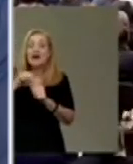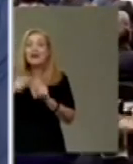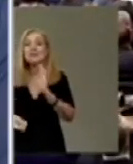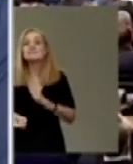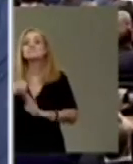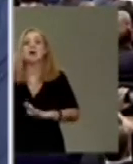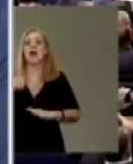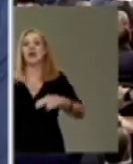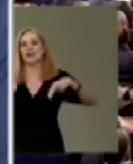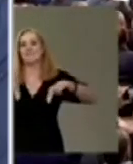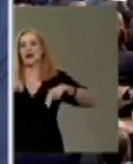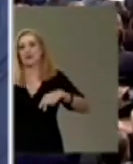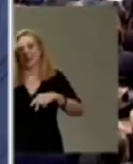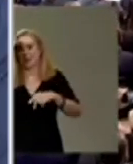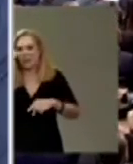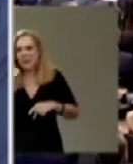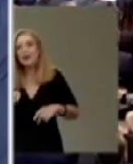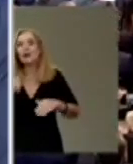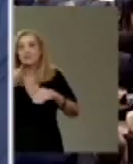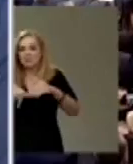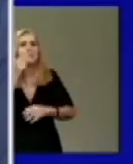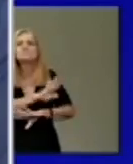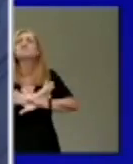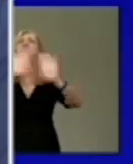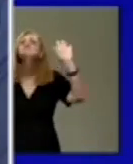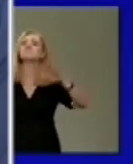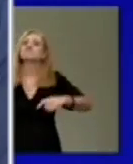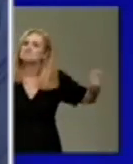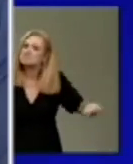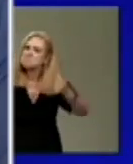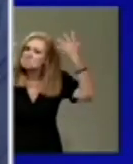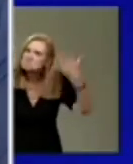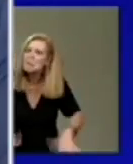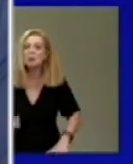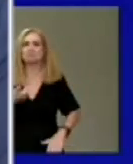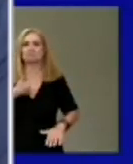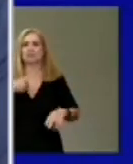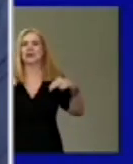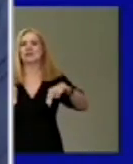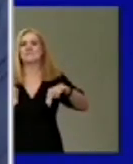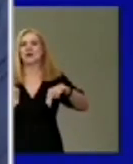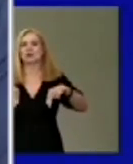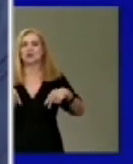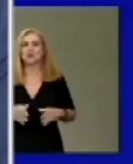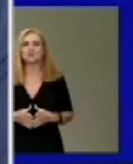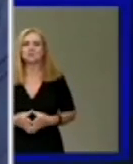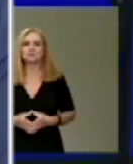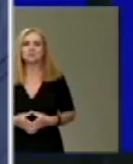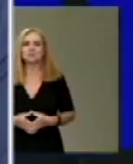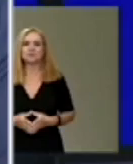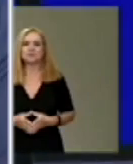27 να φτάσουμε ένθεν και θεν στα 950 μικτά παρά ταύτα